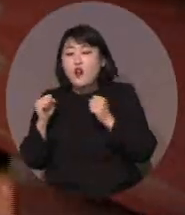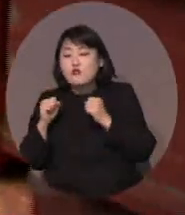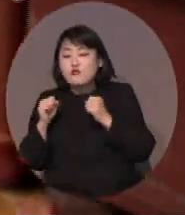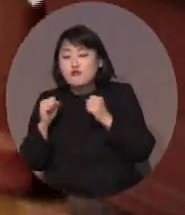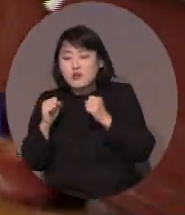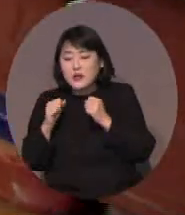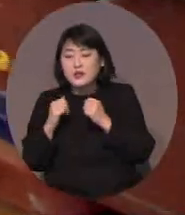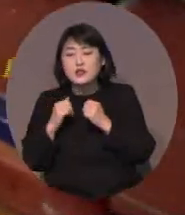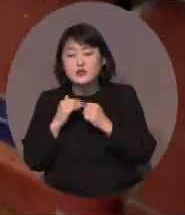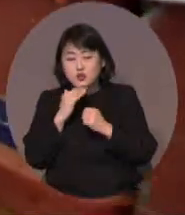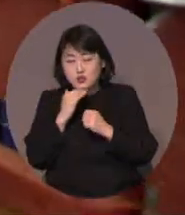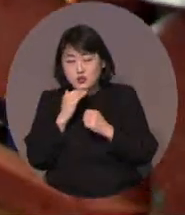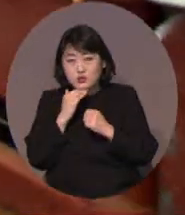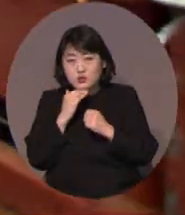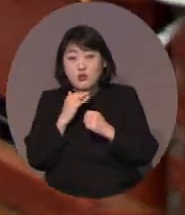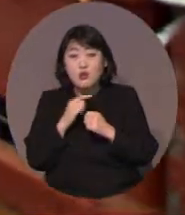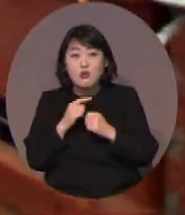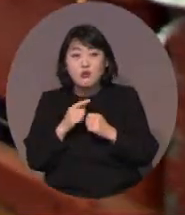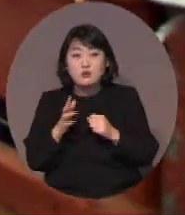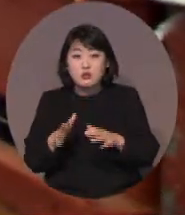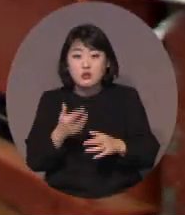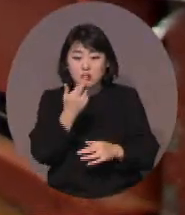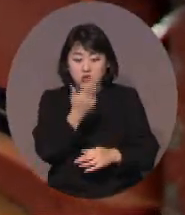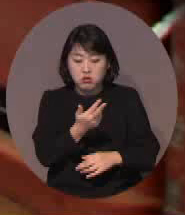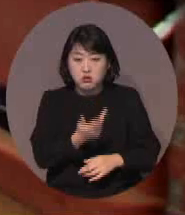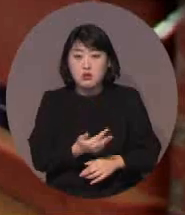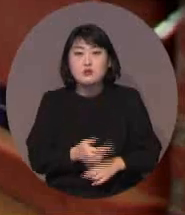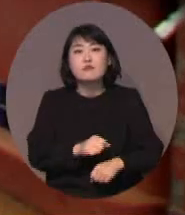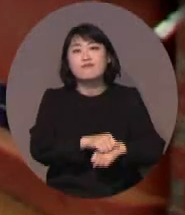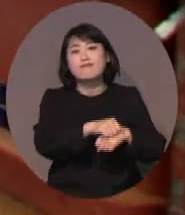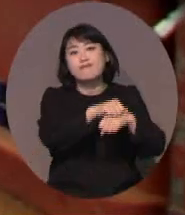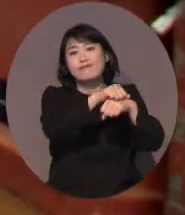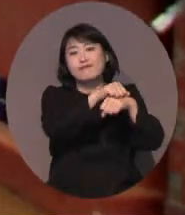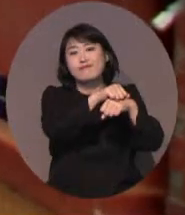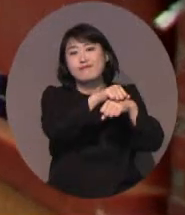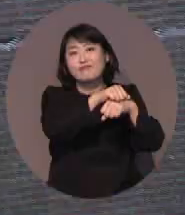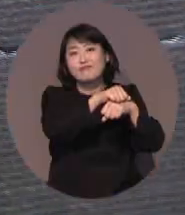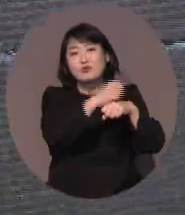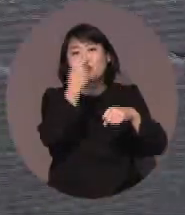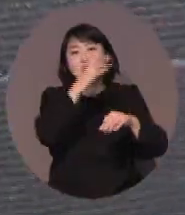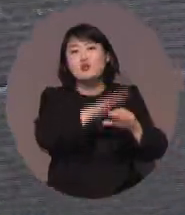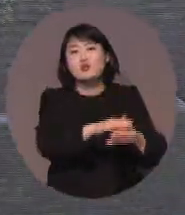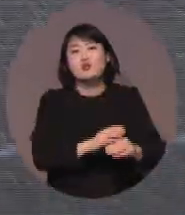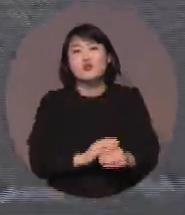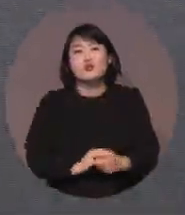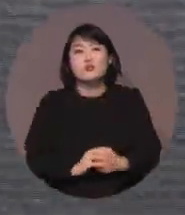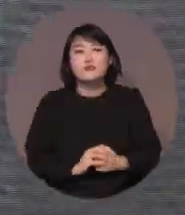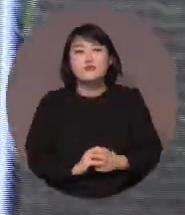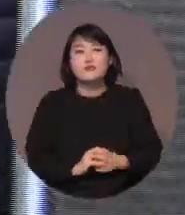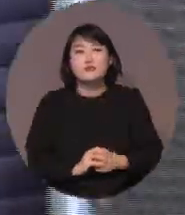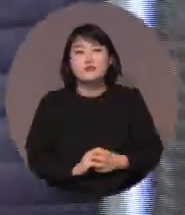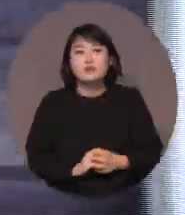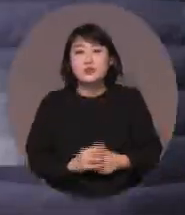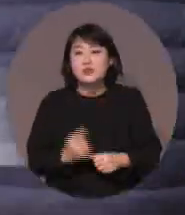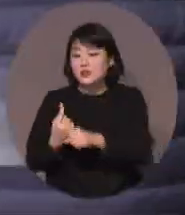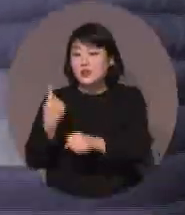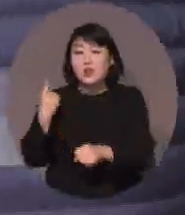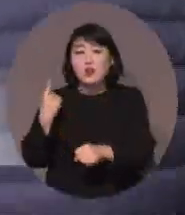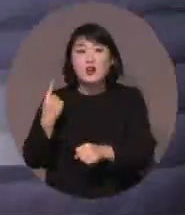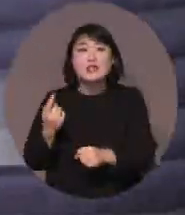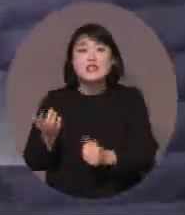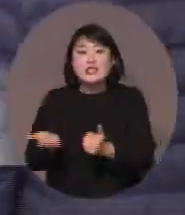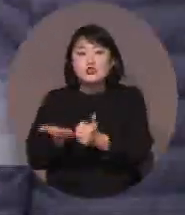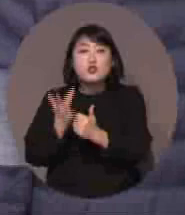벌들로 가득 찼어야 할 벌통들이 이렇게 텅 빈체 창고 안에 쌓여 있습니다이 농가에서는 지난해